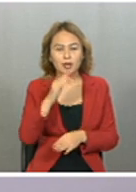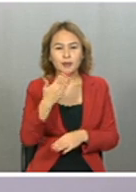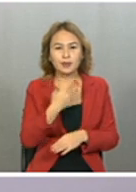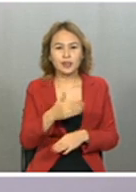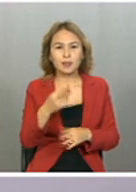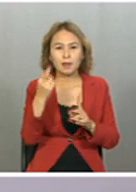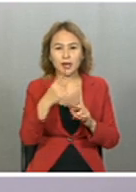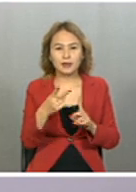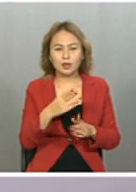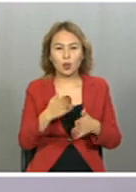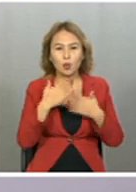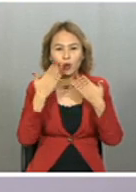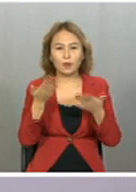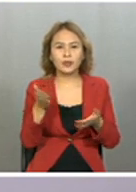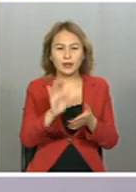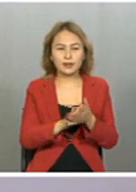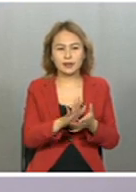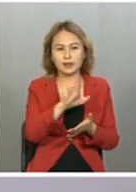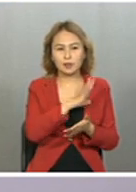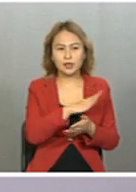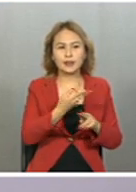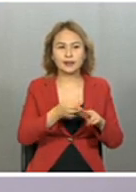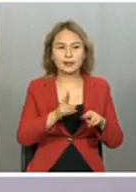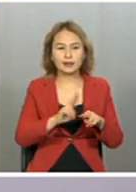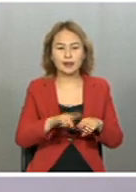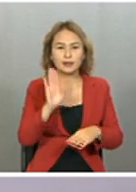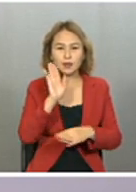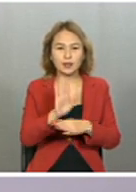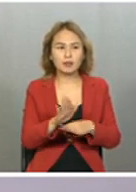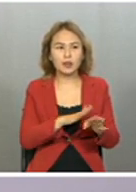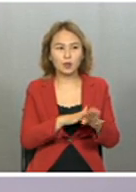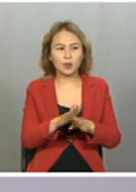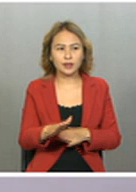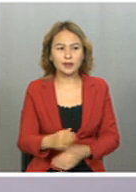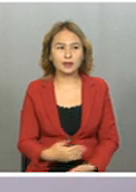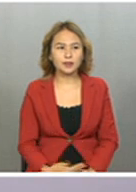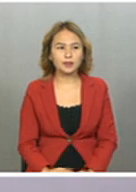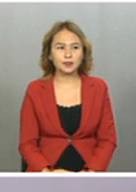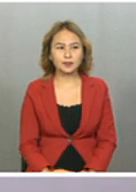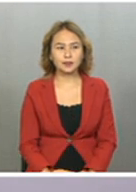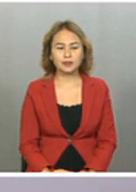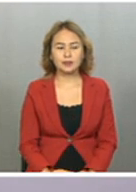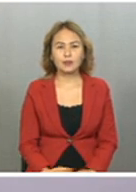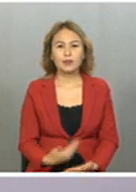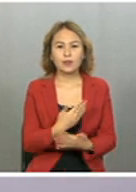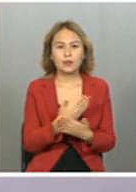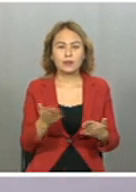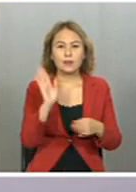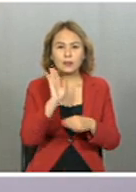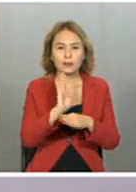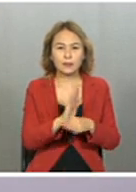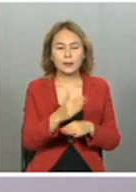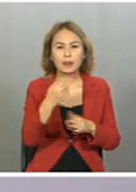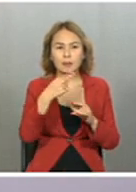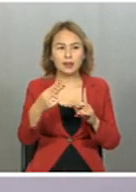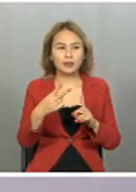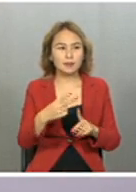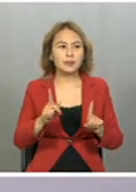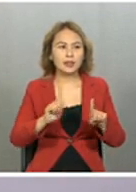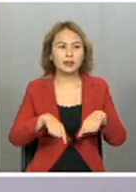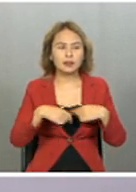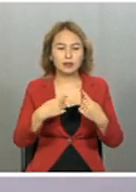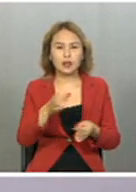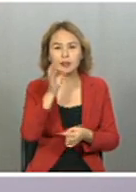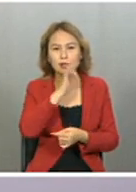мәтінді оқып таныстық. Енді тапсырманы орындайық. Бұл тапсырмада сіз мәтіннен